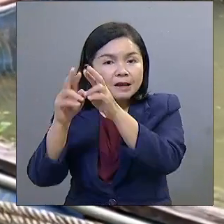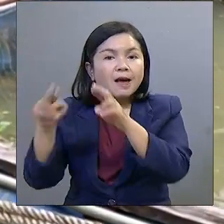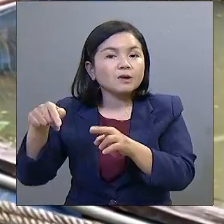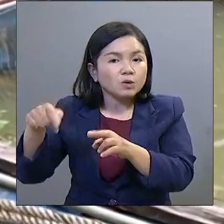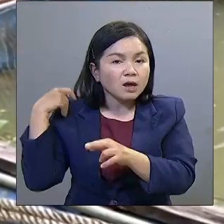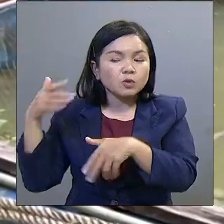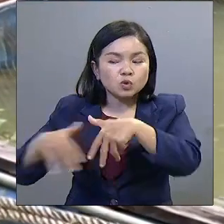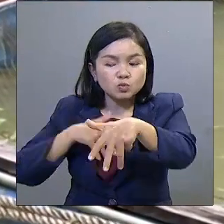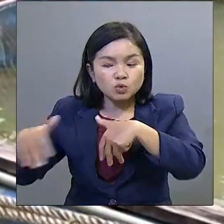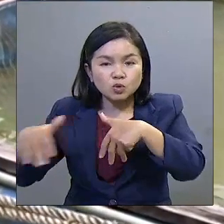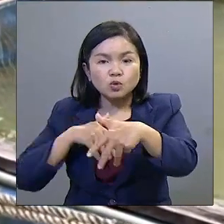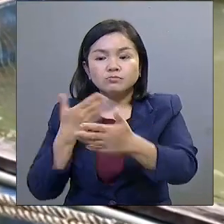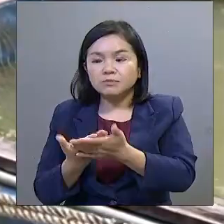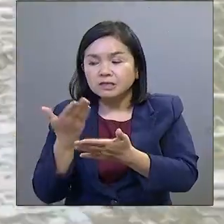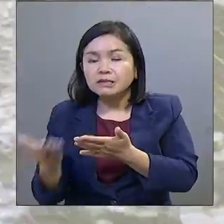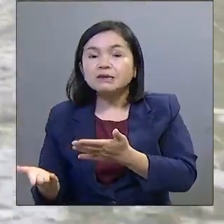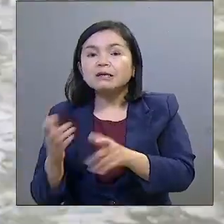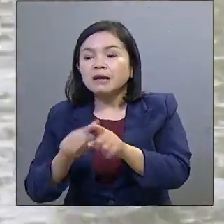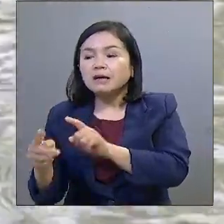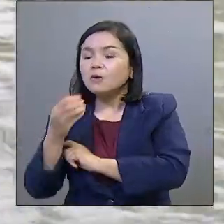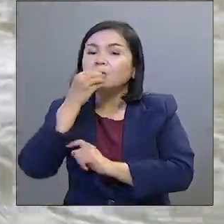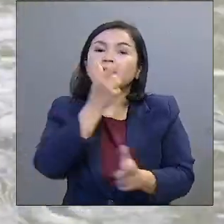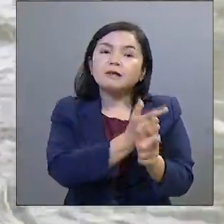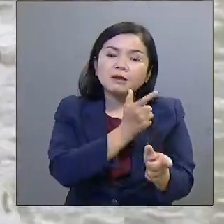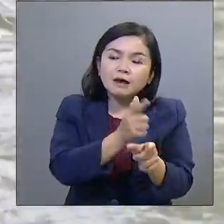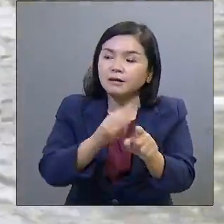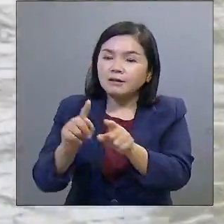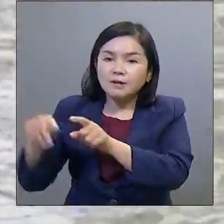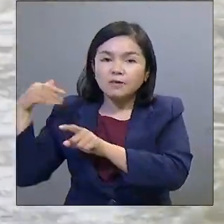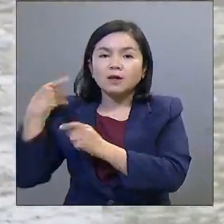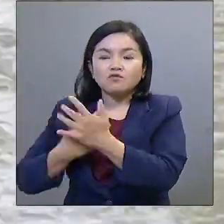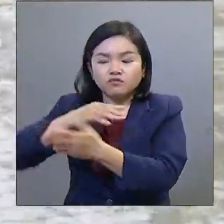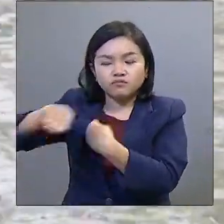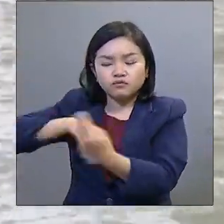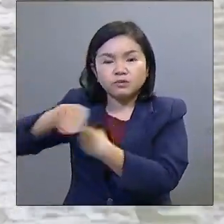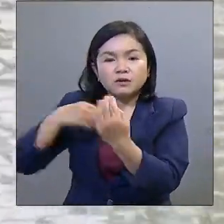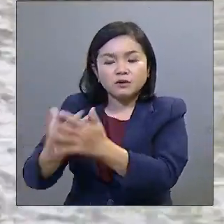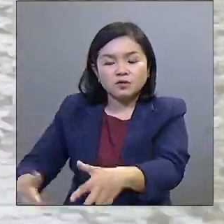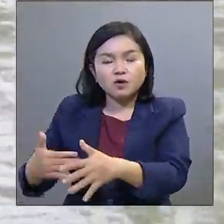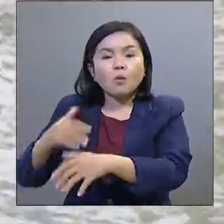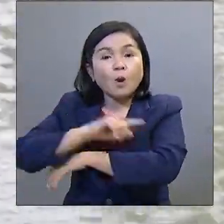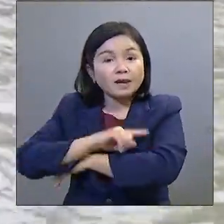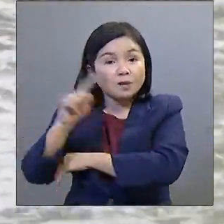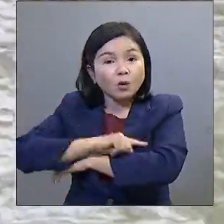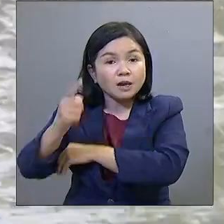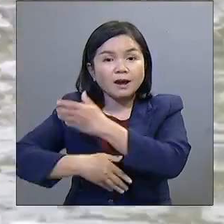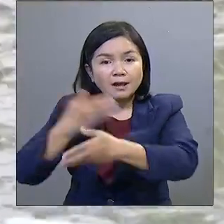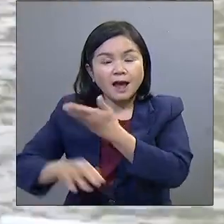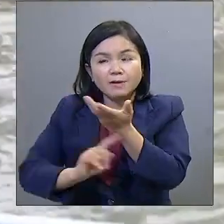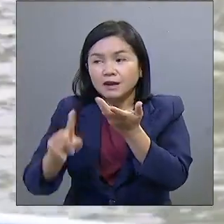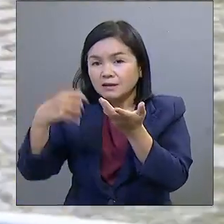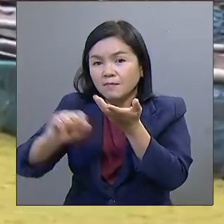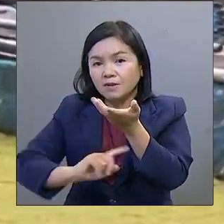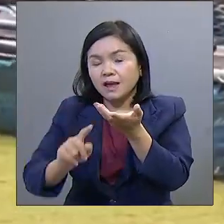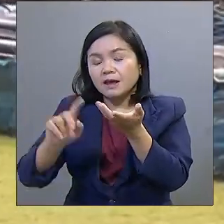ประชาชนเนี่ยก็จะไปซื้อไปใช้ในงานเลี้ยงต่างๆทำให้มีรายได้หมุนเวียนทุกวันครับไม่ต่ำกว่าวันนึงเนี่ยขายก็10ถึง20กิโลกรัม